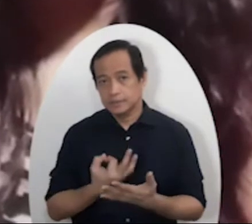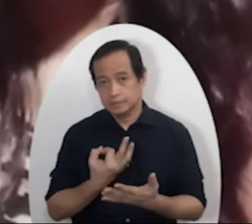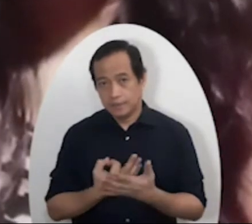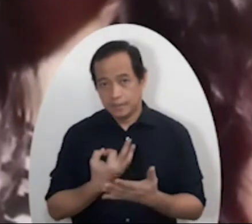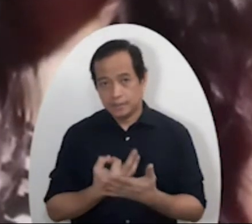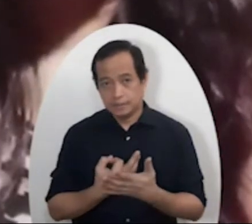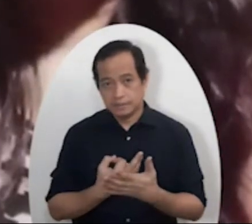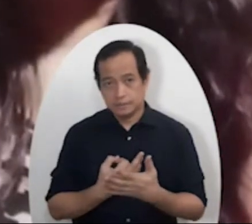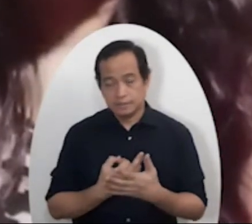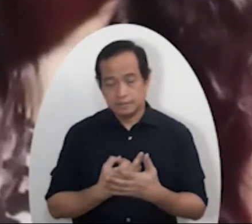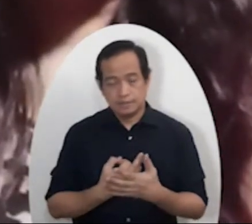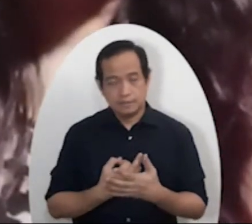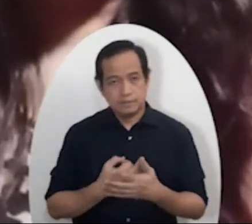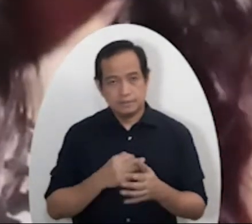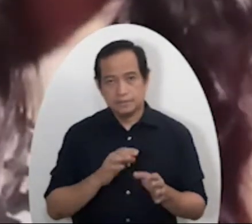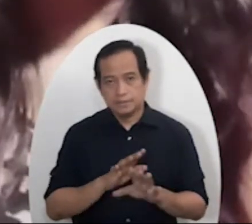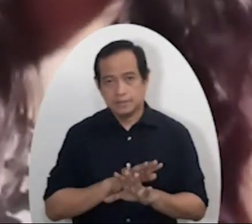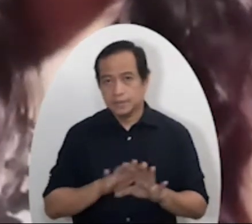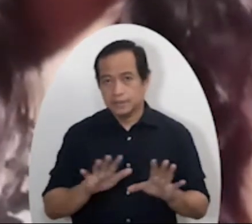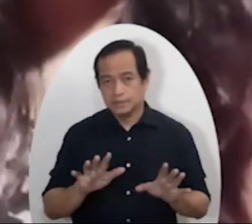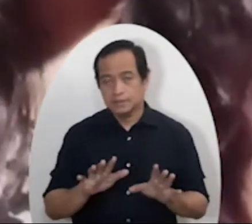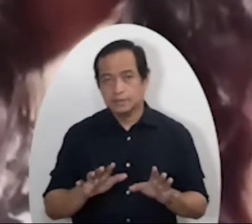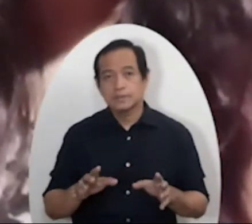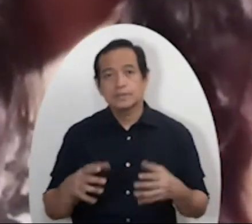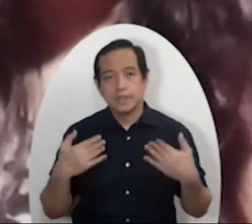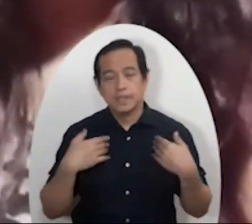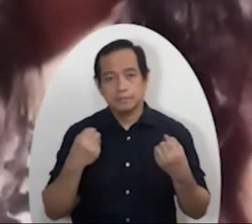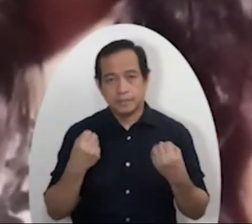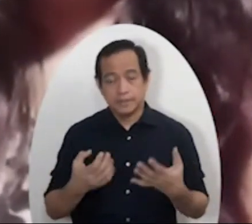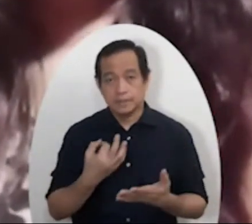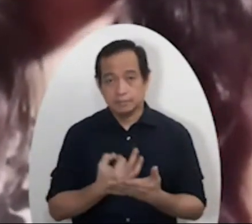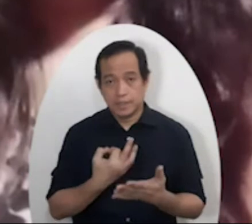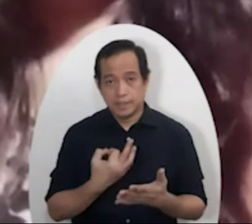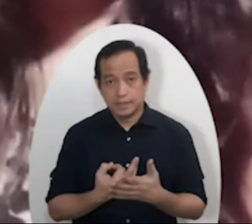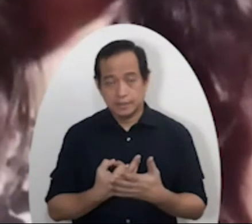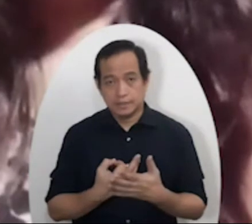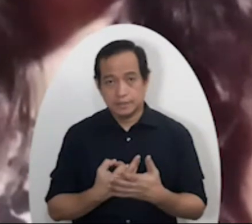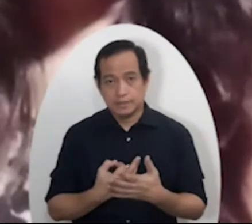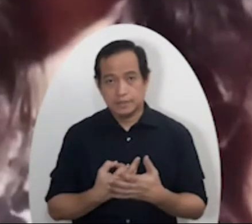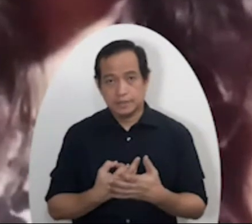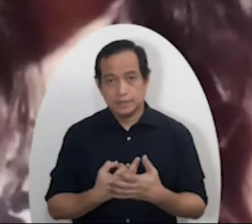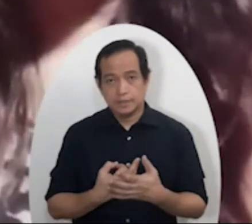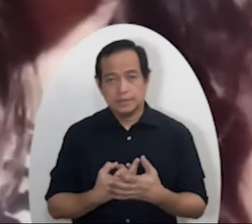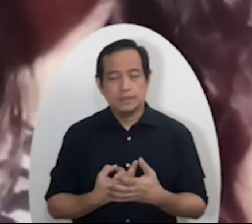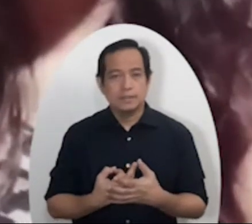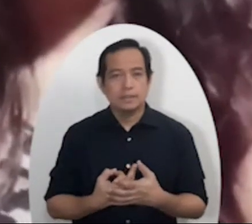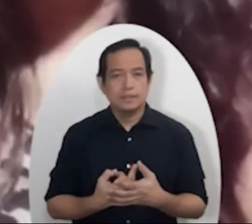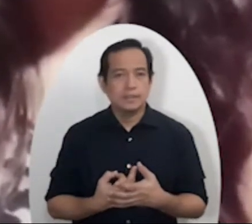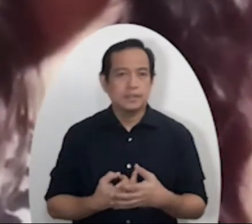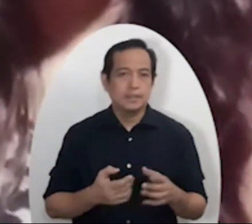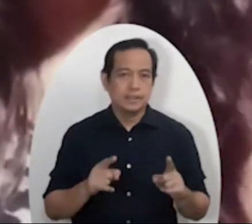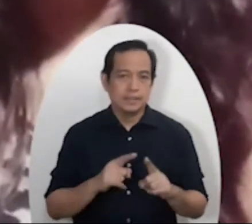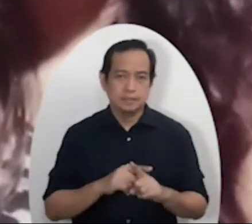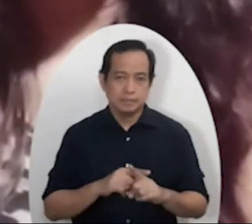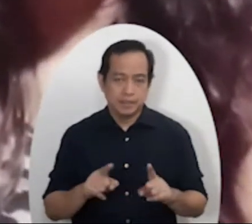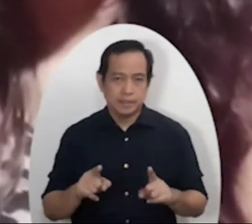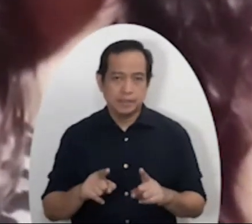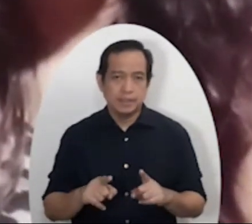tinamaan, sinuntok, siniko, nalaslas o ano paman na siyang naging dulot ng isang di na maayos na